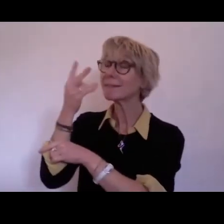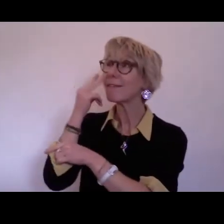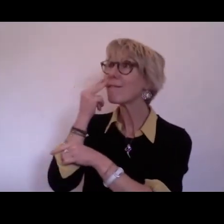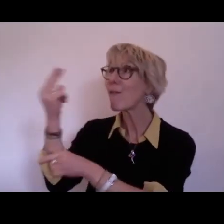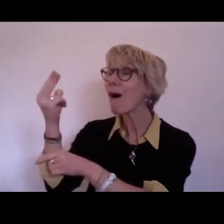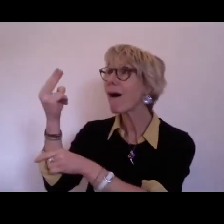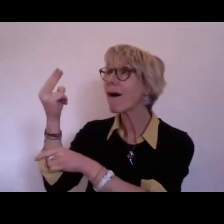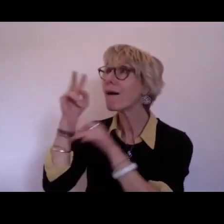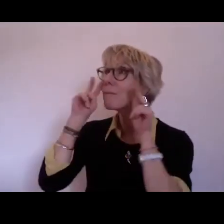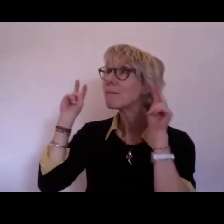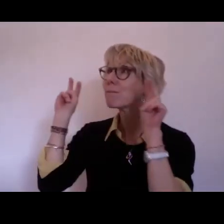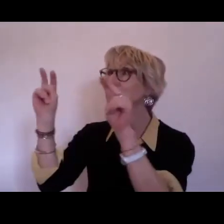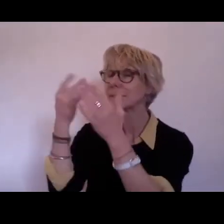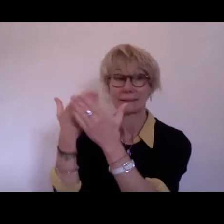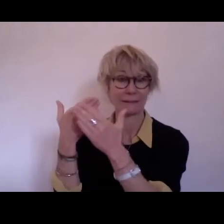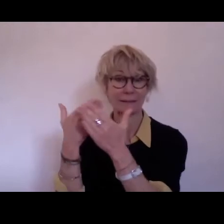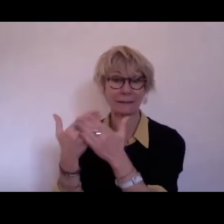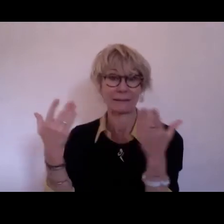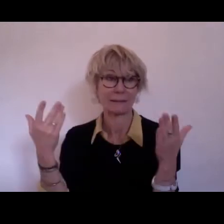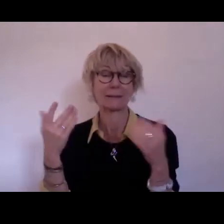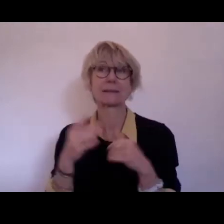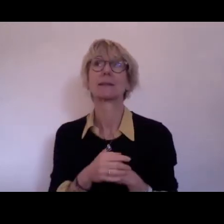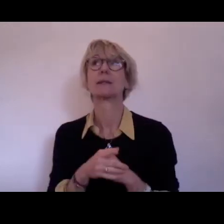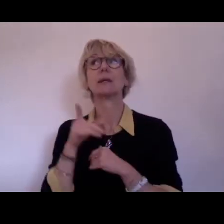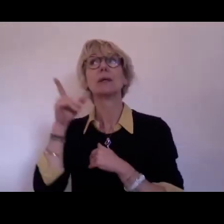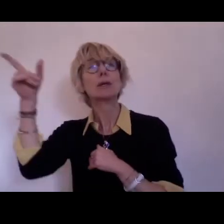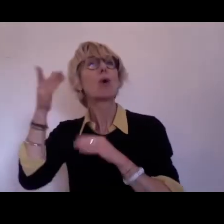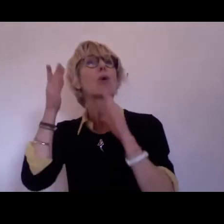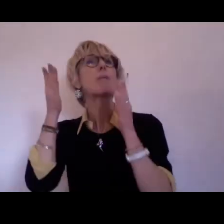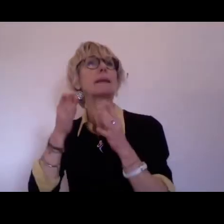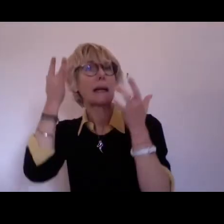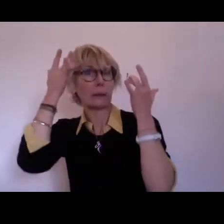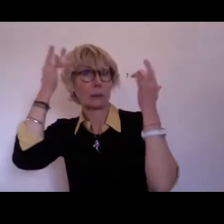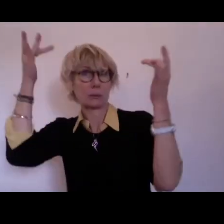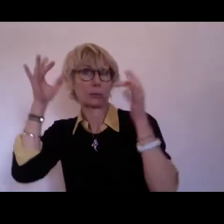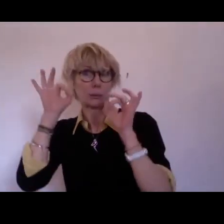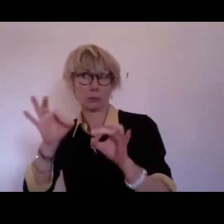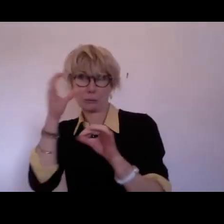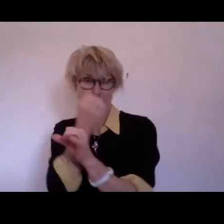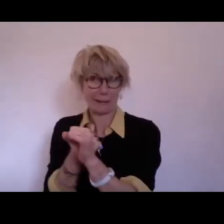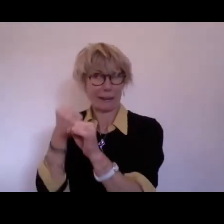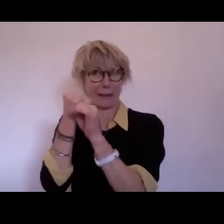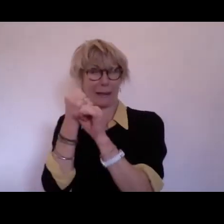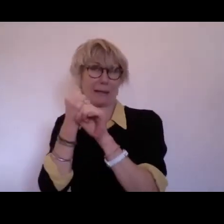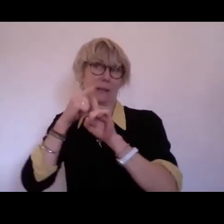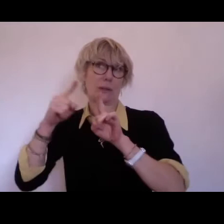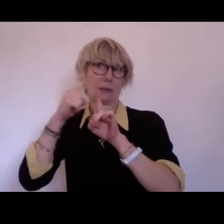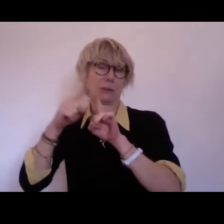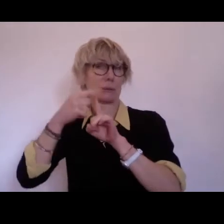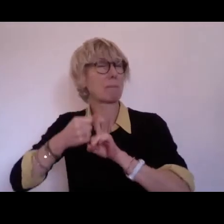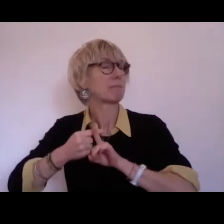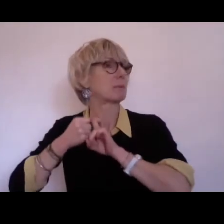de Culture Hôpital, justement, de ce qu'ils ont mis en place et ce qu'ils ont pu observer, qui était très positif. Donc, moi, ça